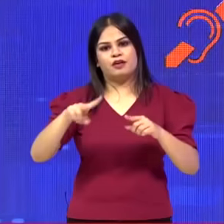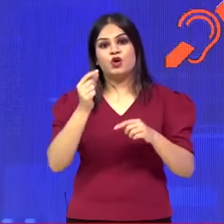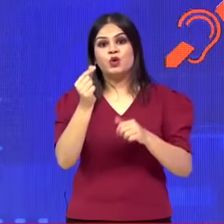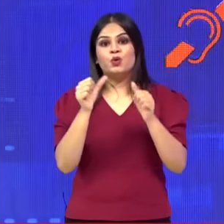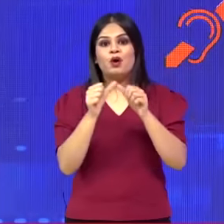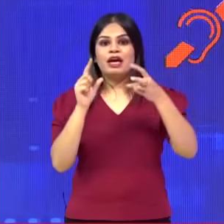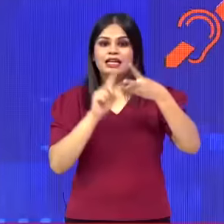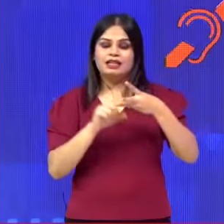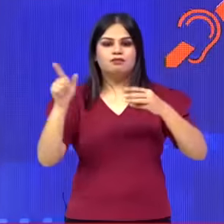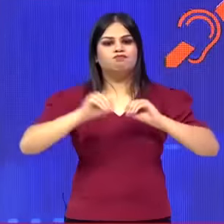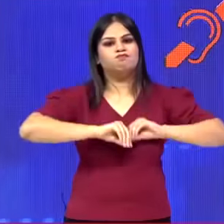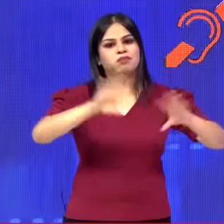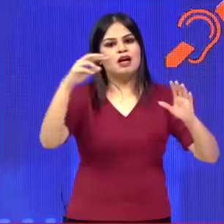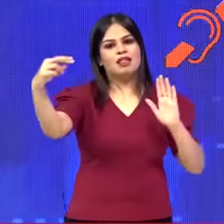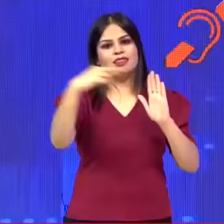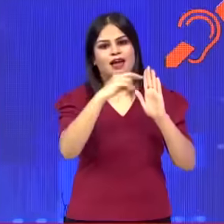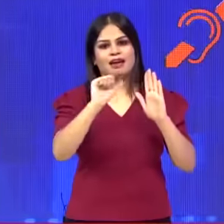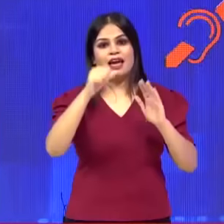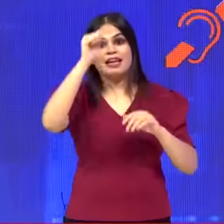अरे वाह।